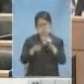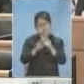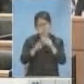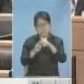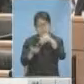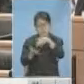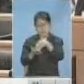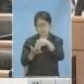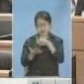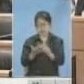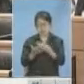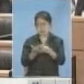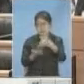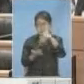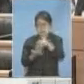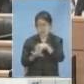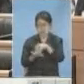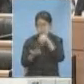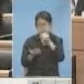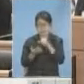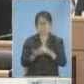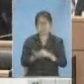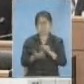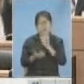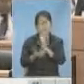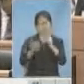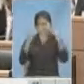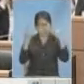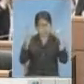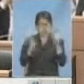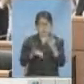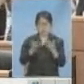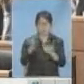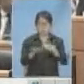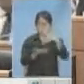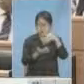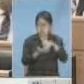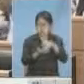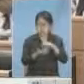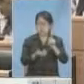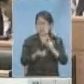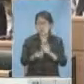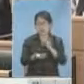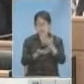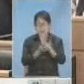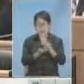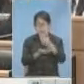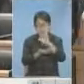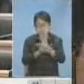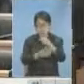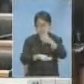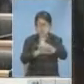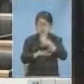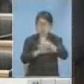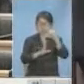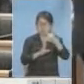ที่จะของงบท่านนายกหรืองบผู้ว่าที่มีอำนาจในการใช้งบประมาณอยู่นะ